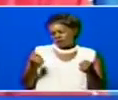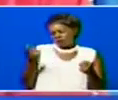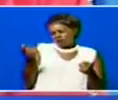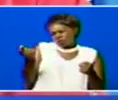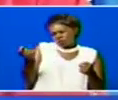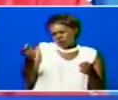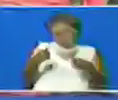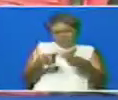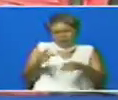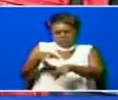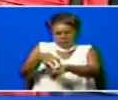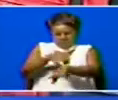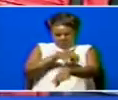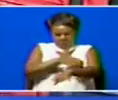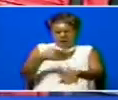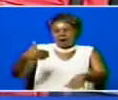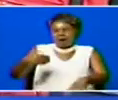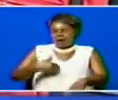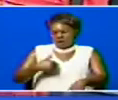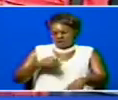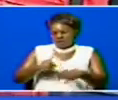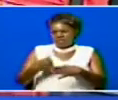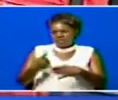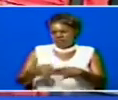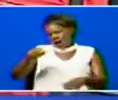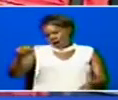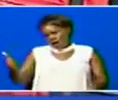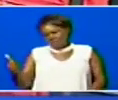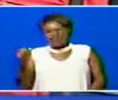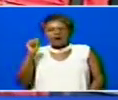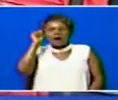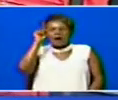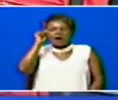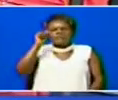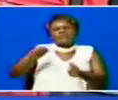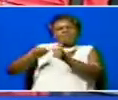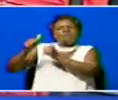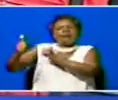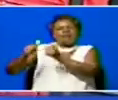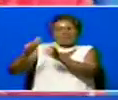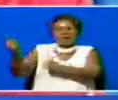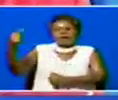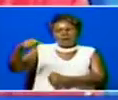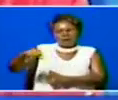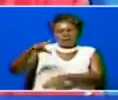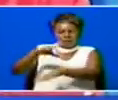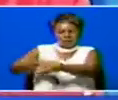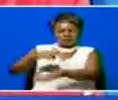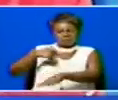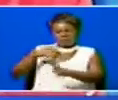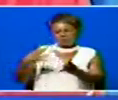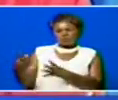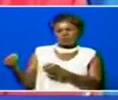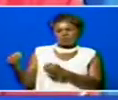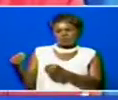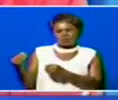ile majiraha bado yalikuwa. So another auntie tu ambaye ni mbali wa ukoo wetu akakuja tena akanichukua. Tukaenda